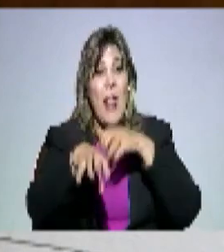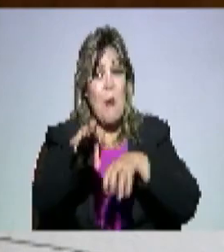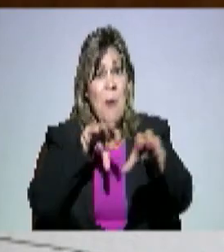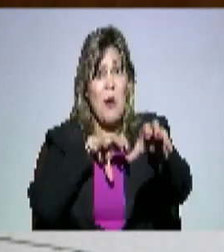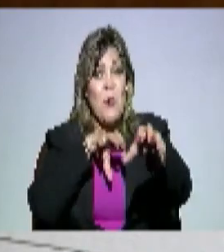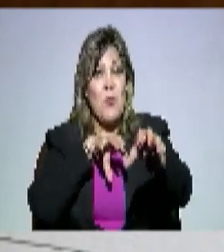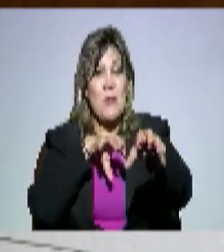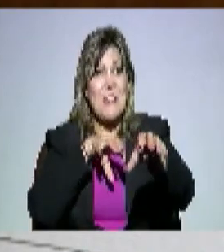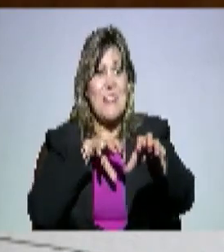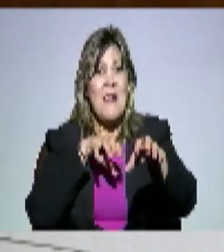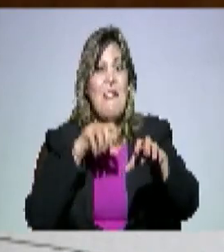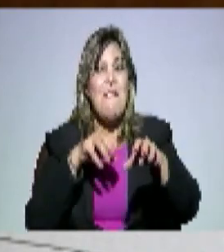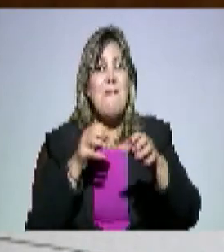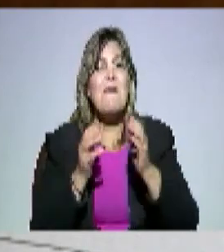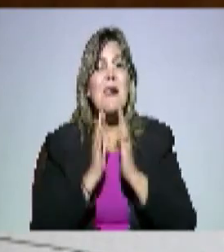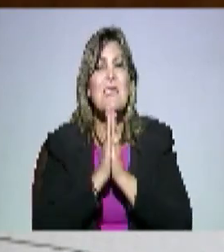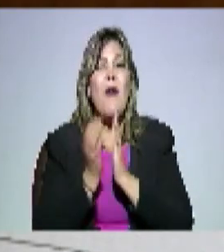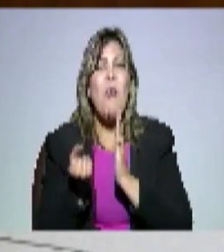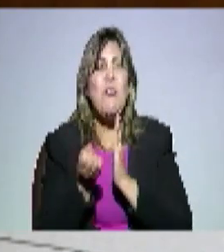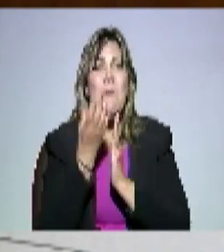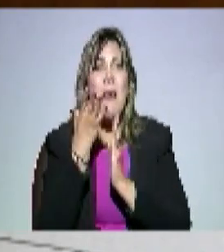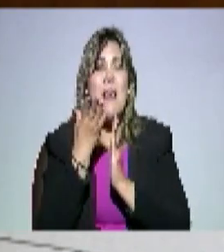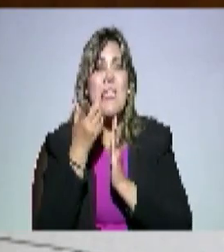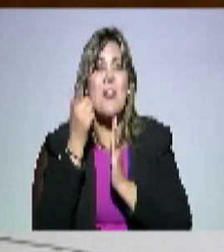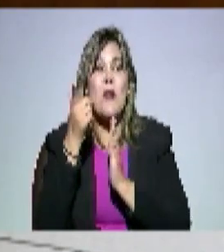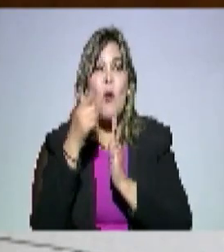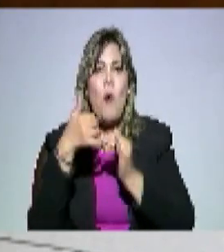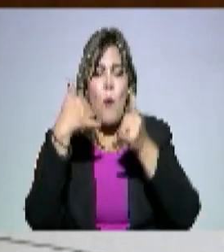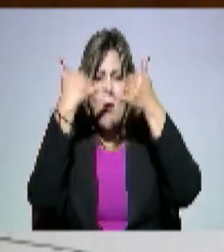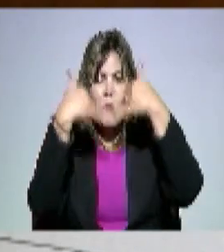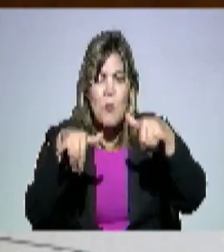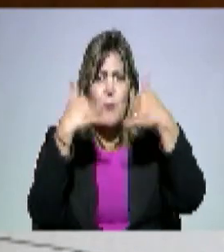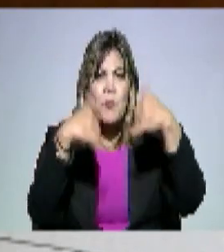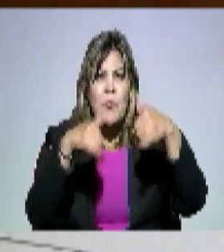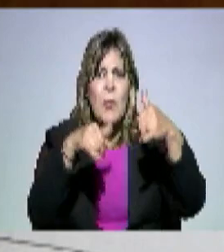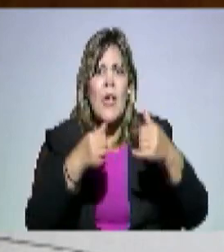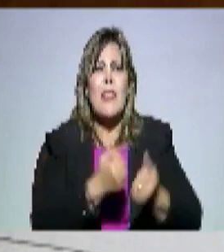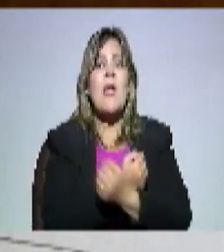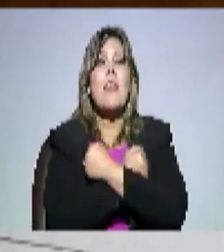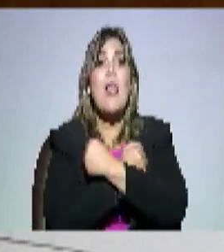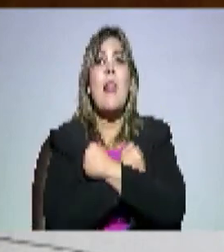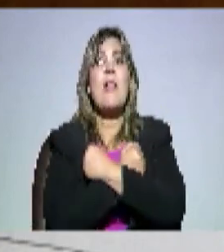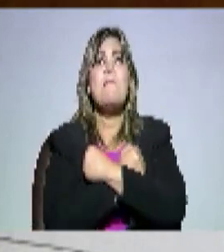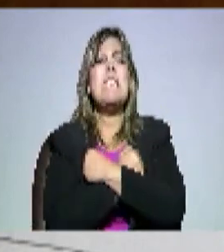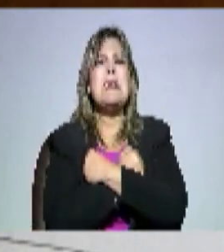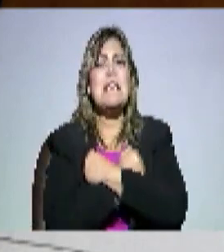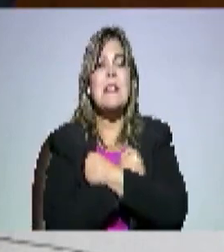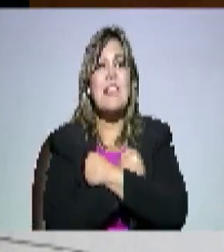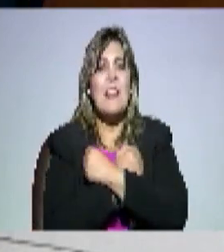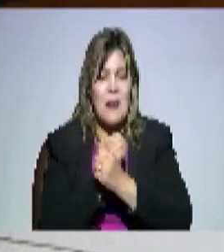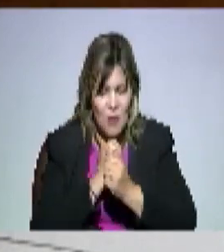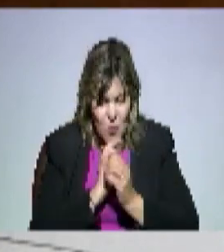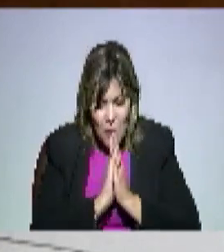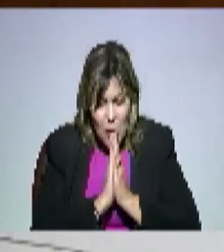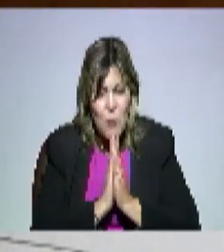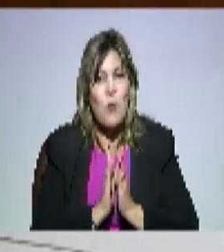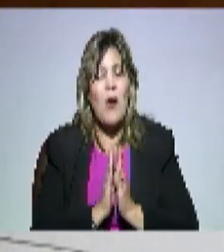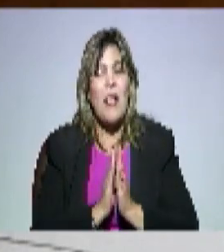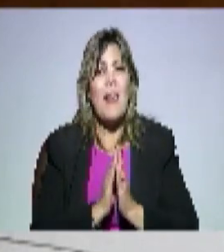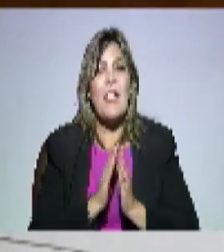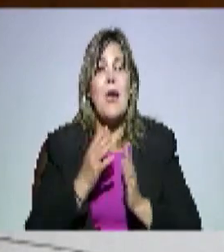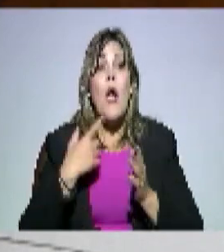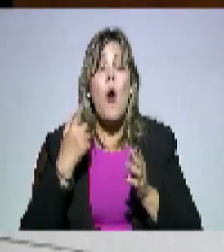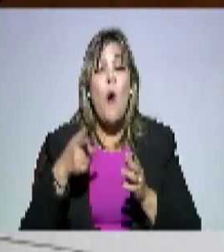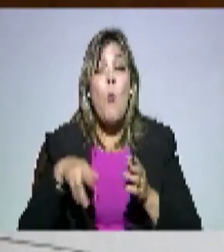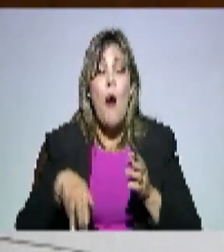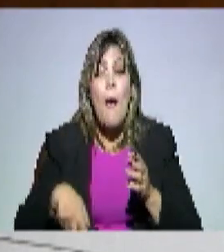في في باكر نقول عنه كده انه مبدد الاوثان لان حصل مع ماريمرقس اللي حصل مع المسيح ان ماريمرقس ماش في شوارع